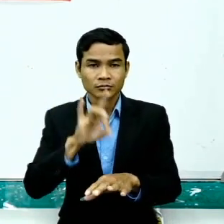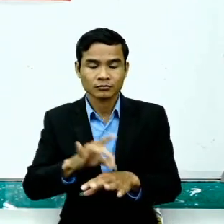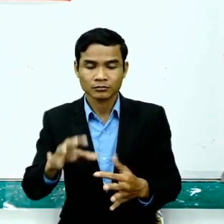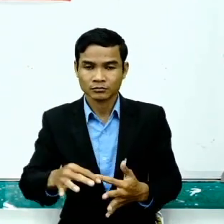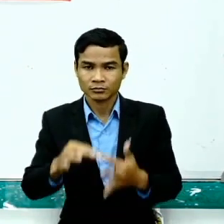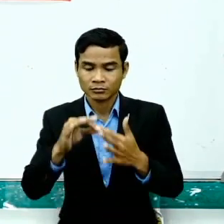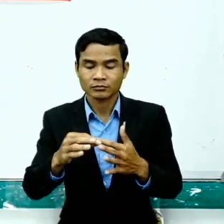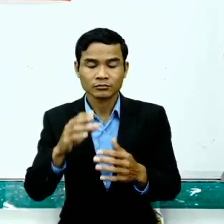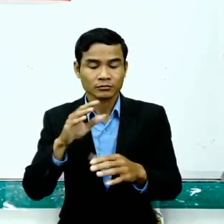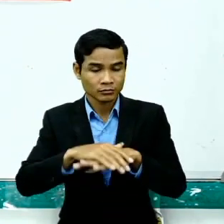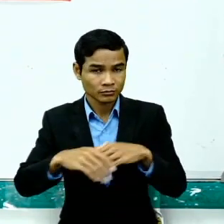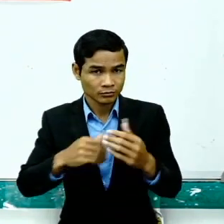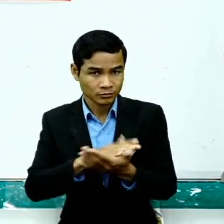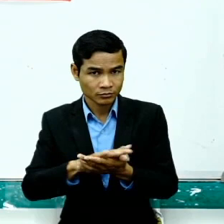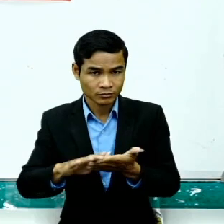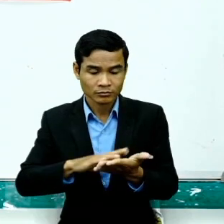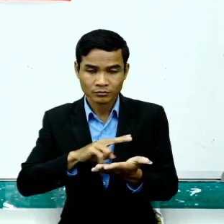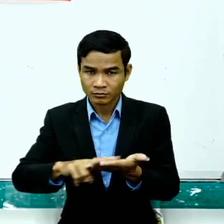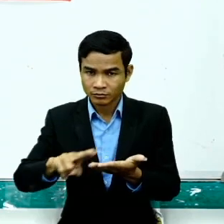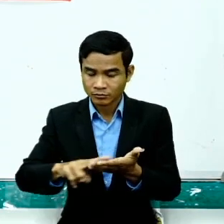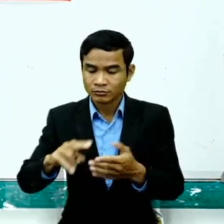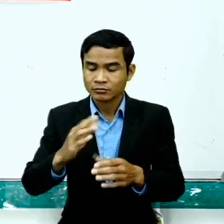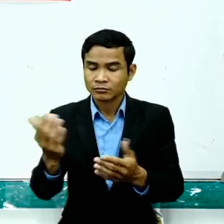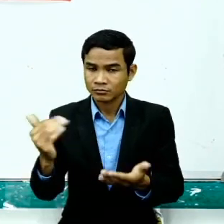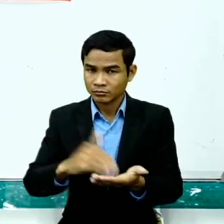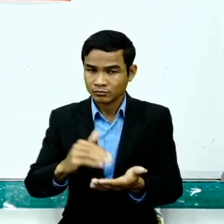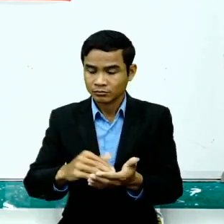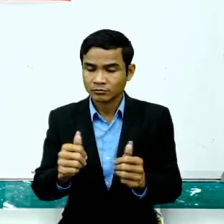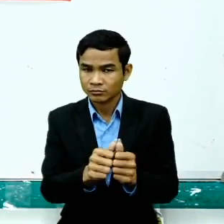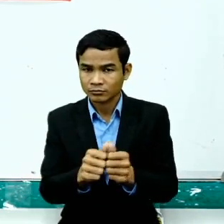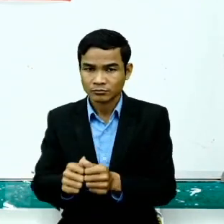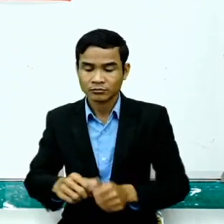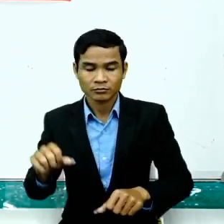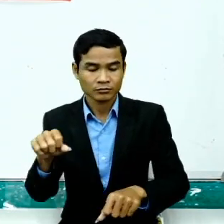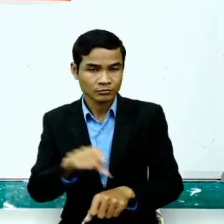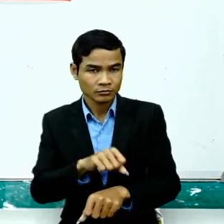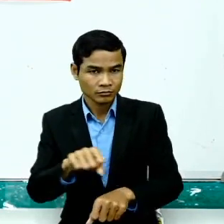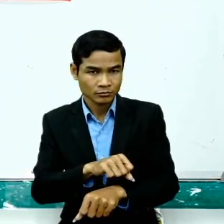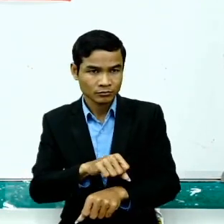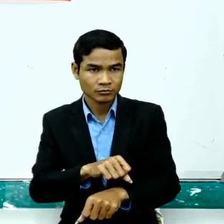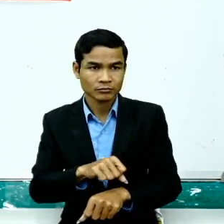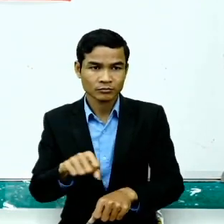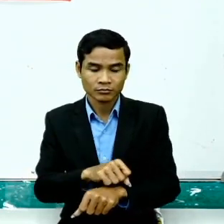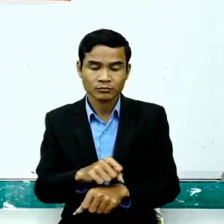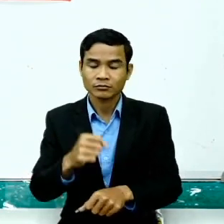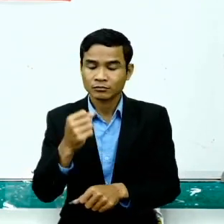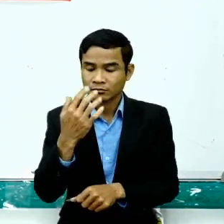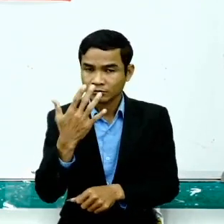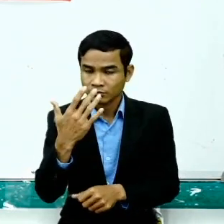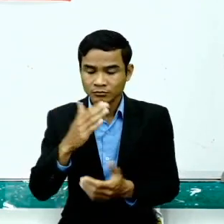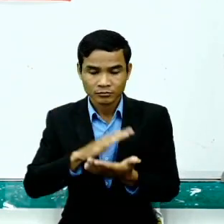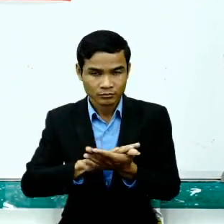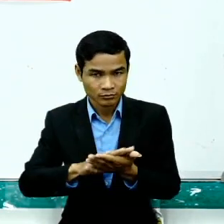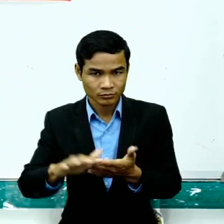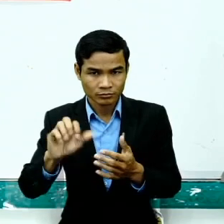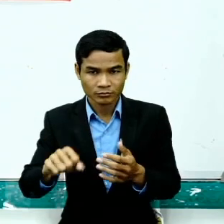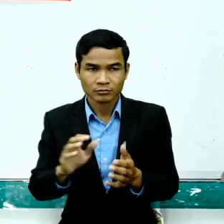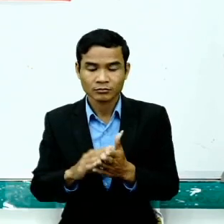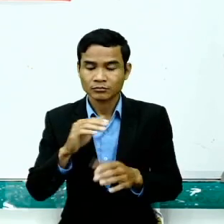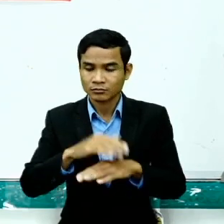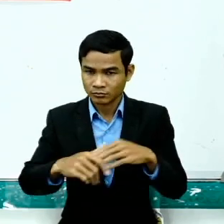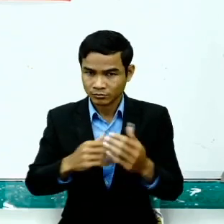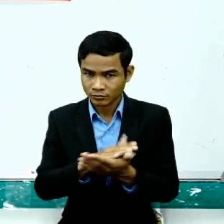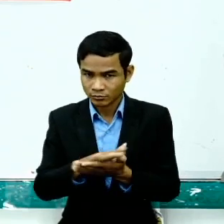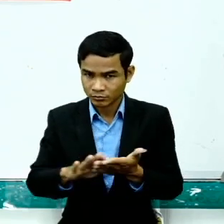xa con tớ thơ à nằm mai để ca liên xâm át đáy ở ban nhượng nhuốc chà chì muối chà xà bú nâng thực xa rư cổ dương ảnh liên